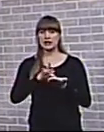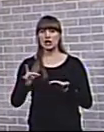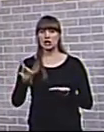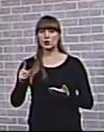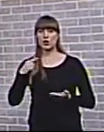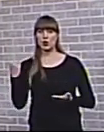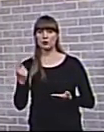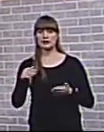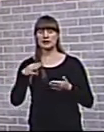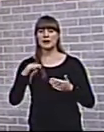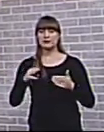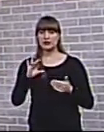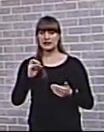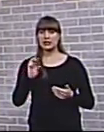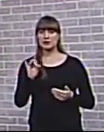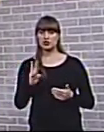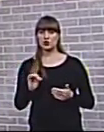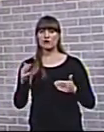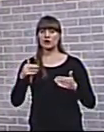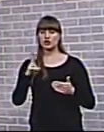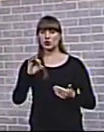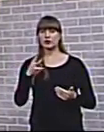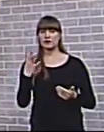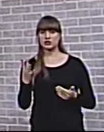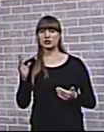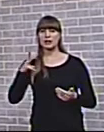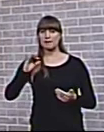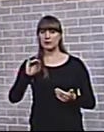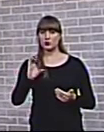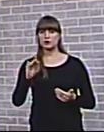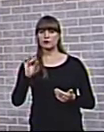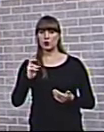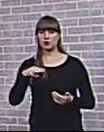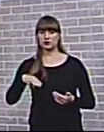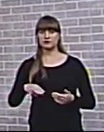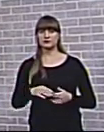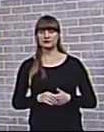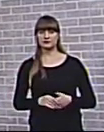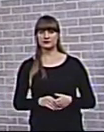области. Татьяна Бочарова, Андрей Токарев, Дон-24, МИУС «Фронт».